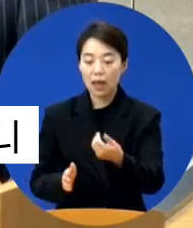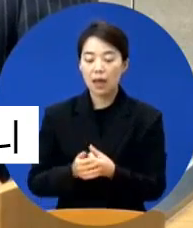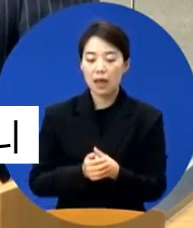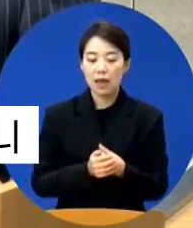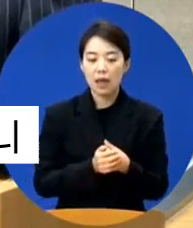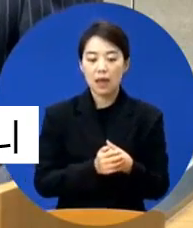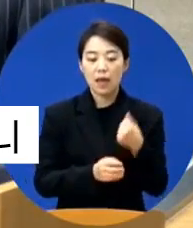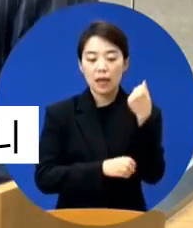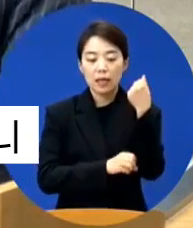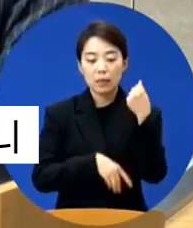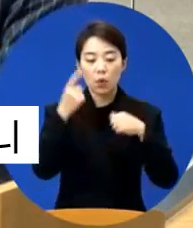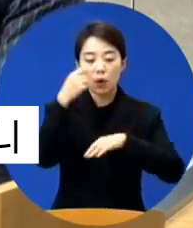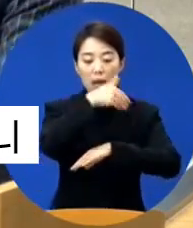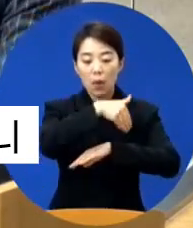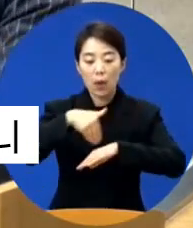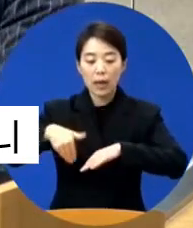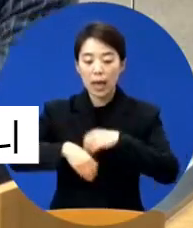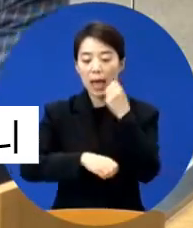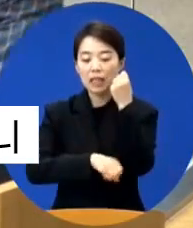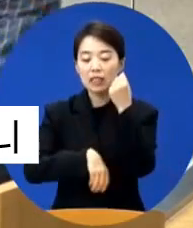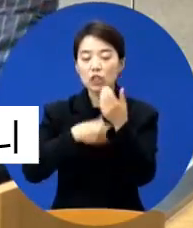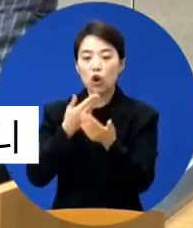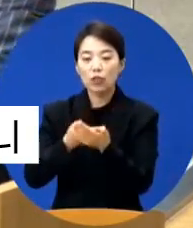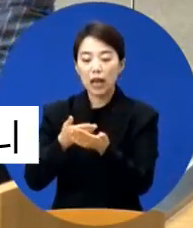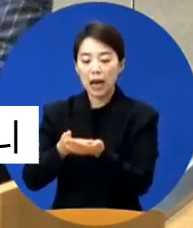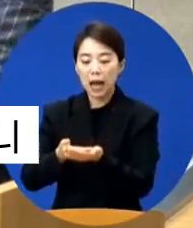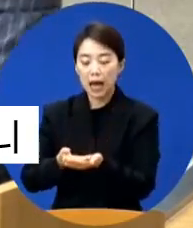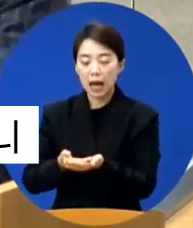직원들에게 위원회 안에 근거를 달라고 제가 얘기를 하니